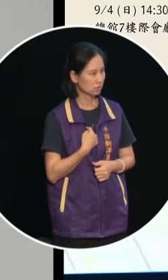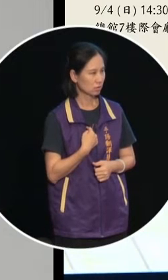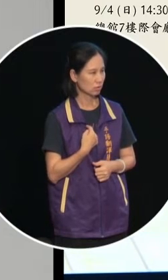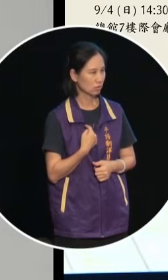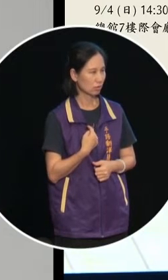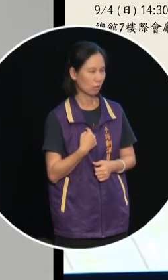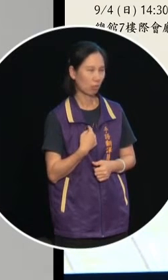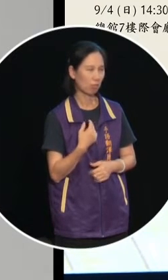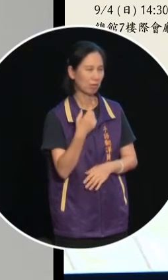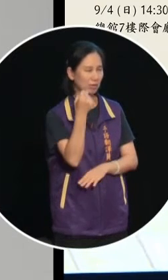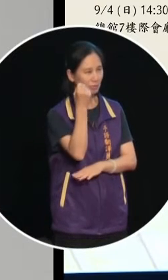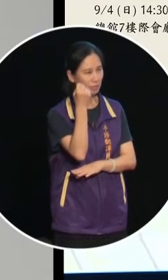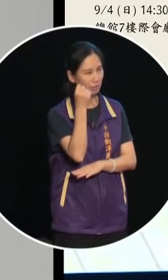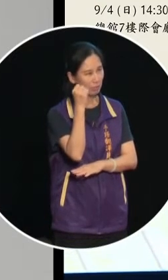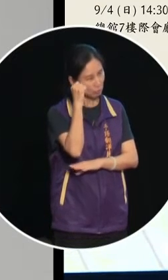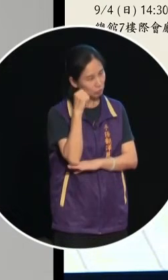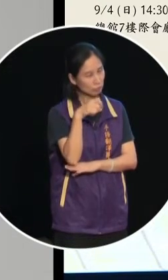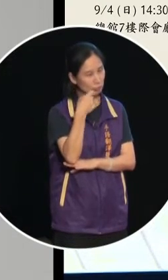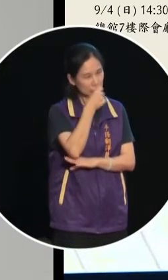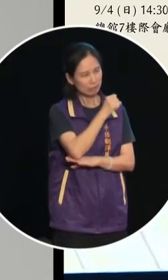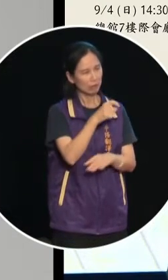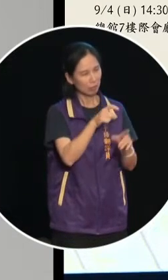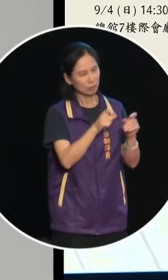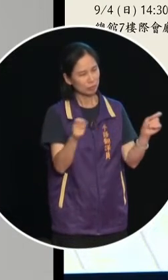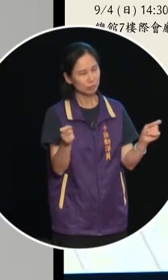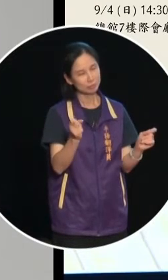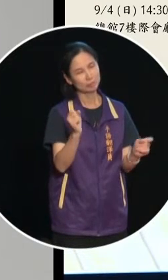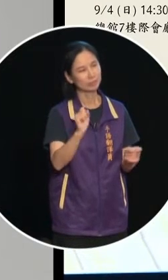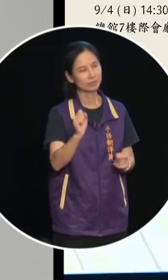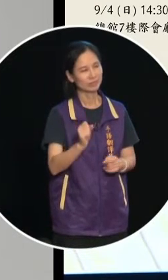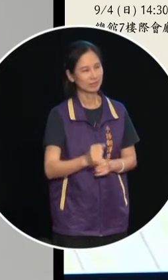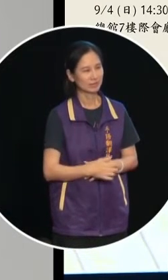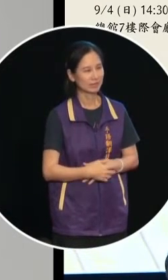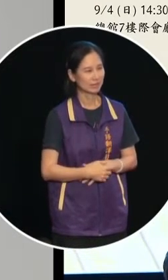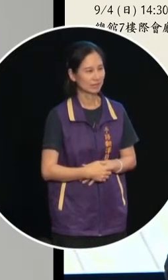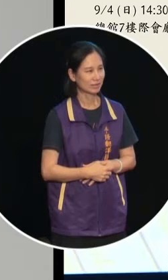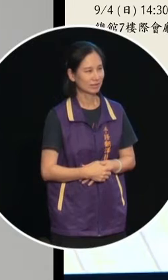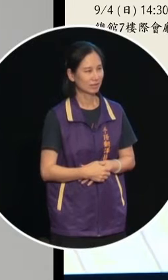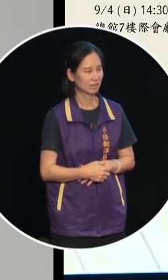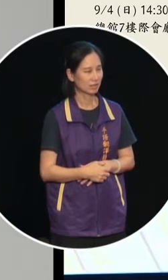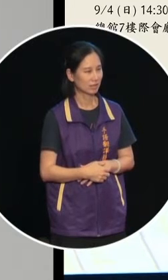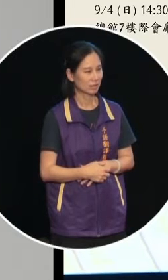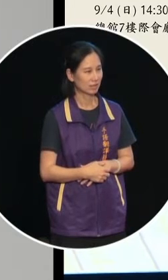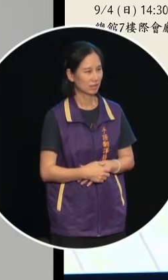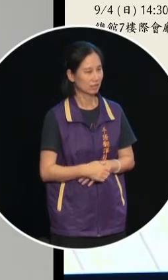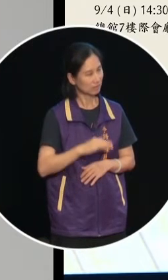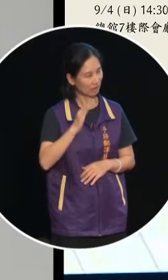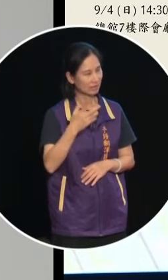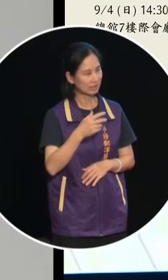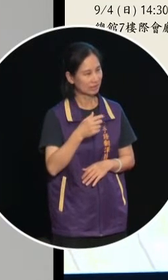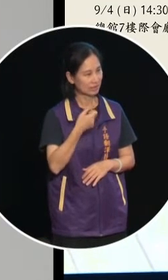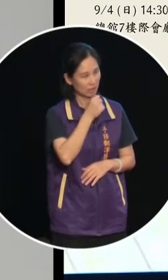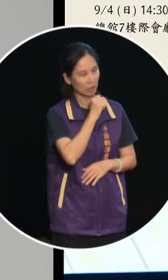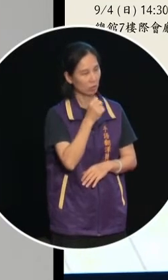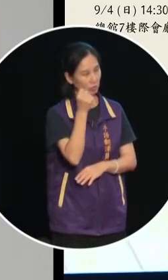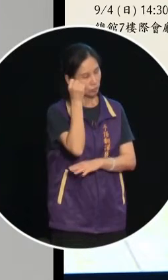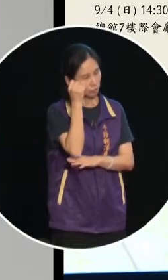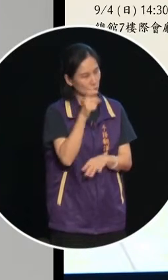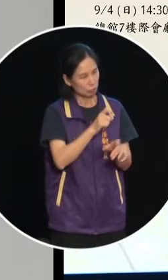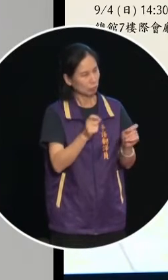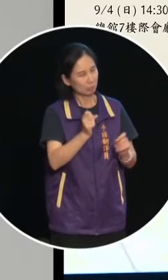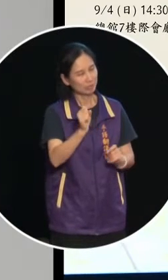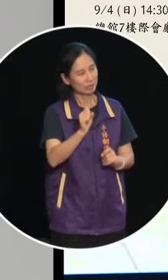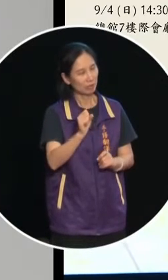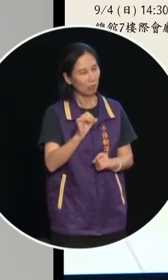多，不过台湾就不能不吃太多，吃很多，因为都很好吃啊，所以